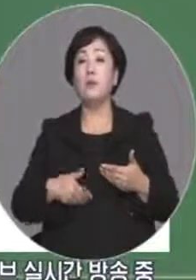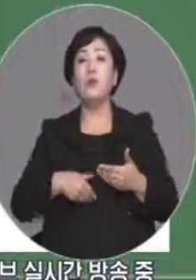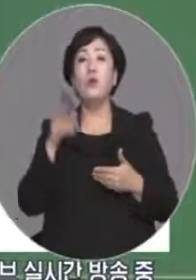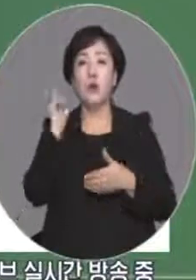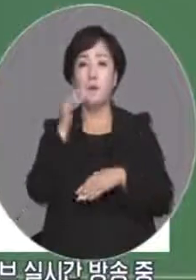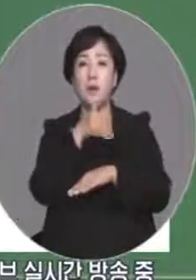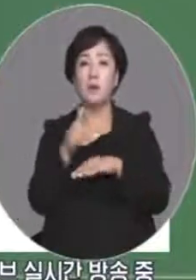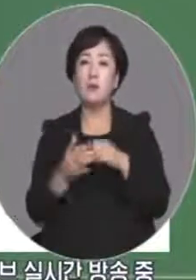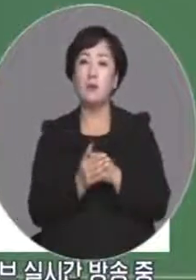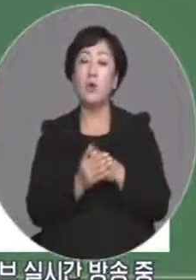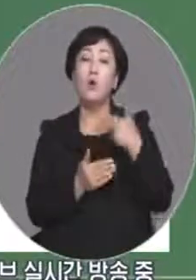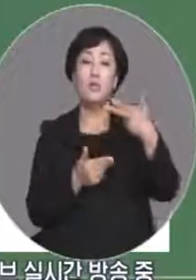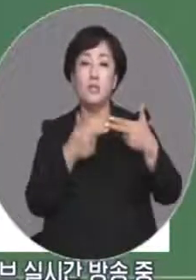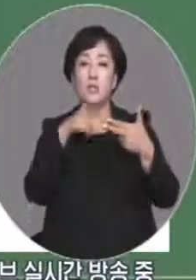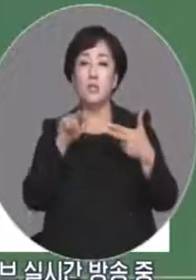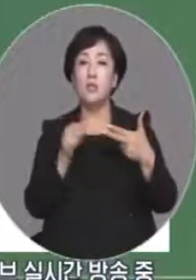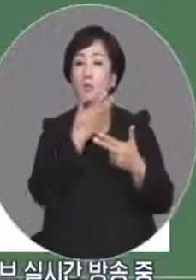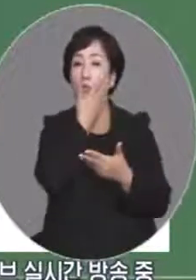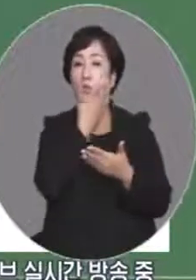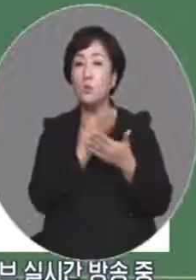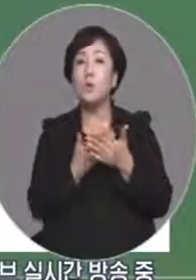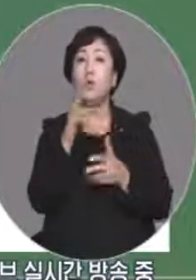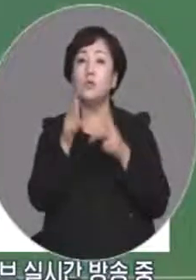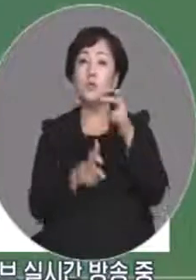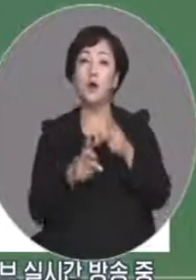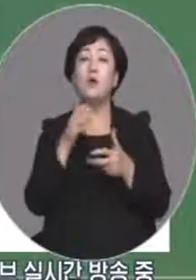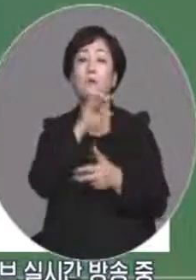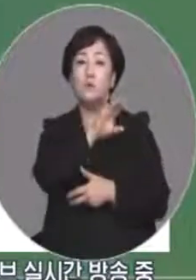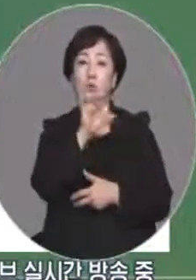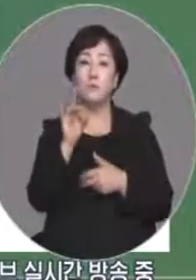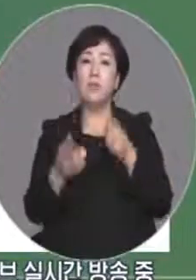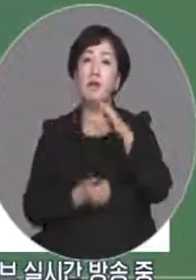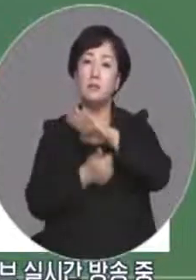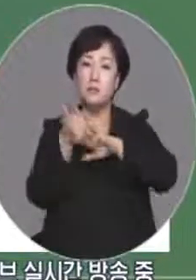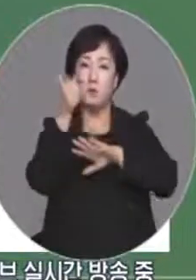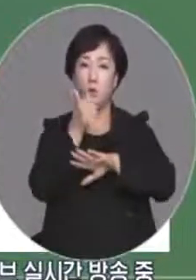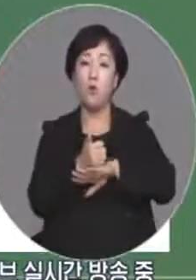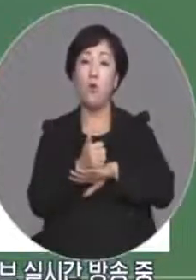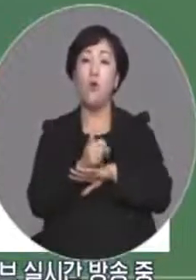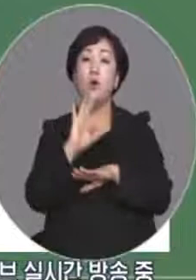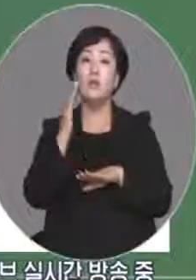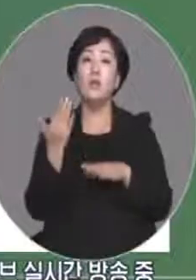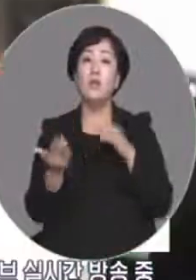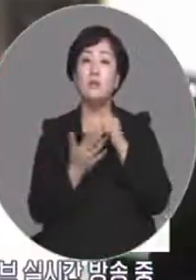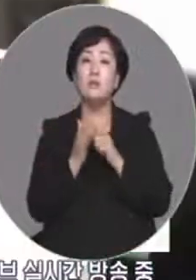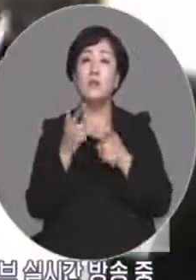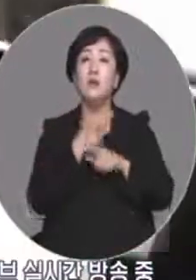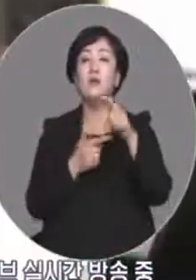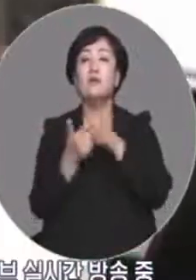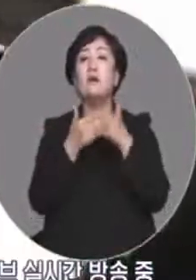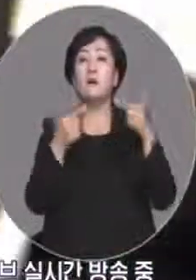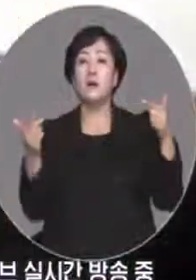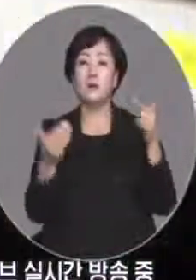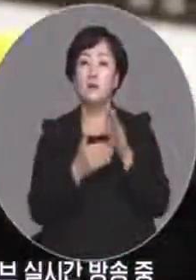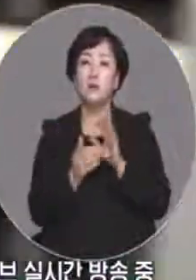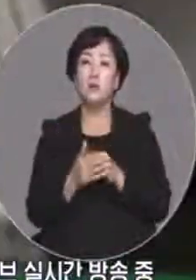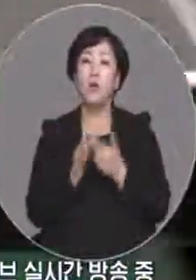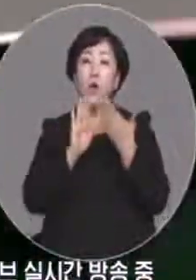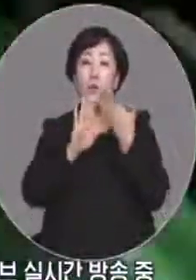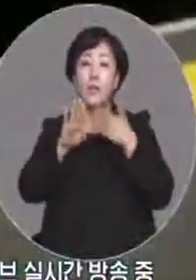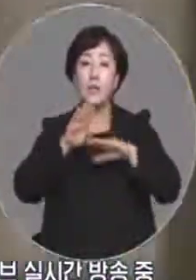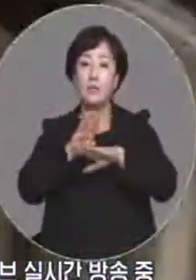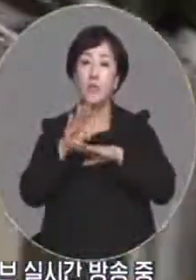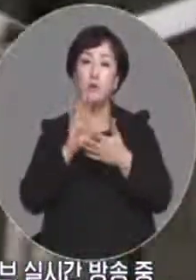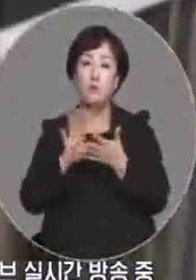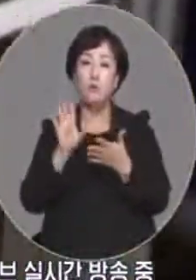예상됩니다. 민선 7기 핵심 사업들의 성공적인 안착에 구분응선을. 하지만 미래차